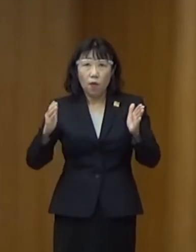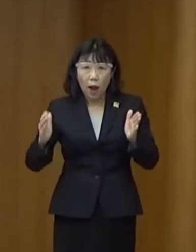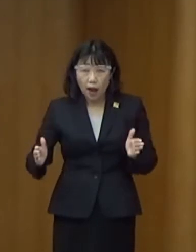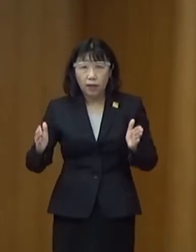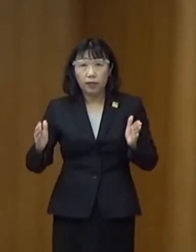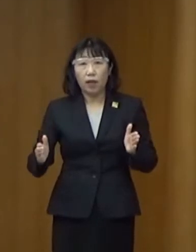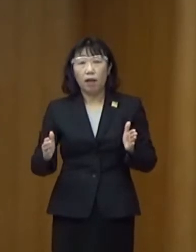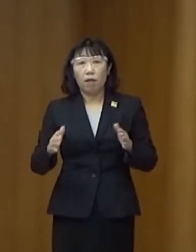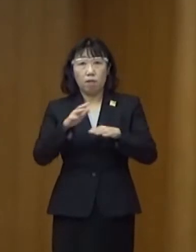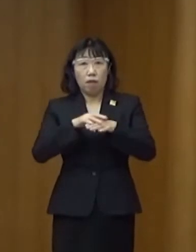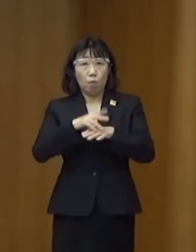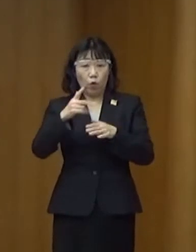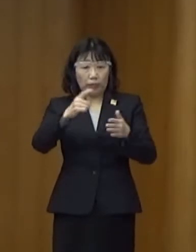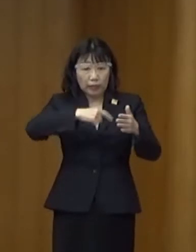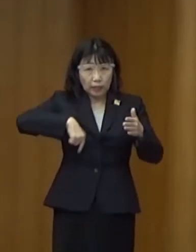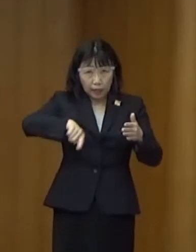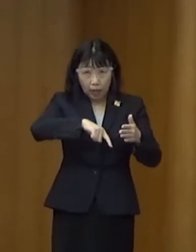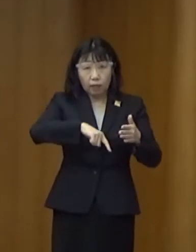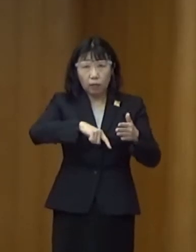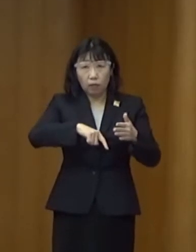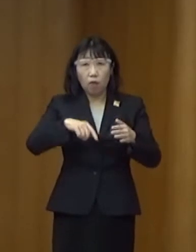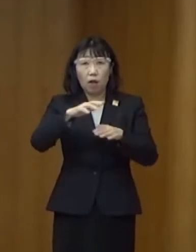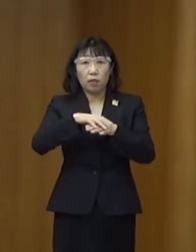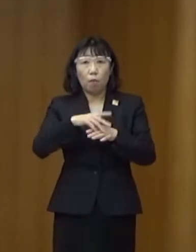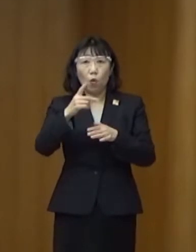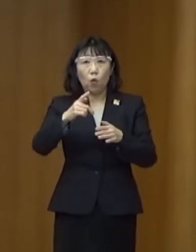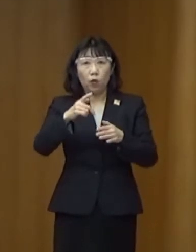5月11日までの間、札幌市内においては、